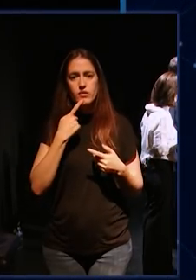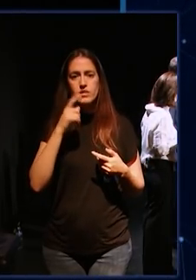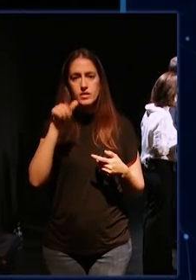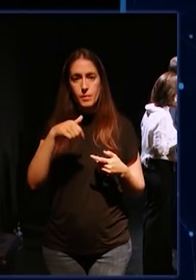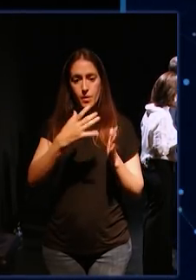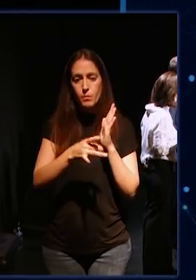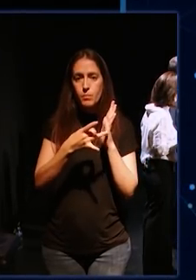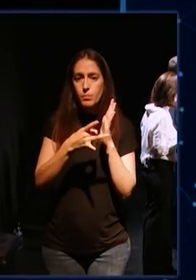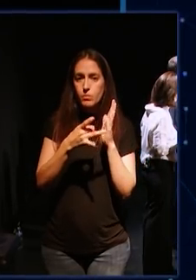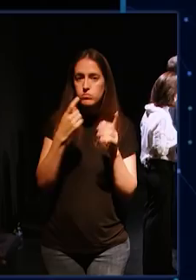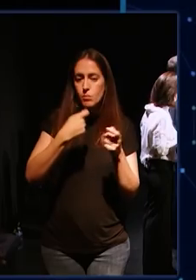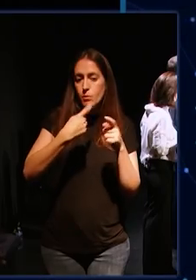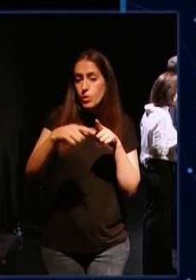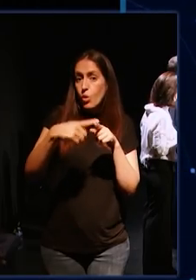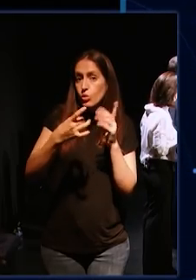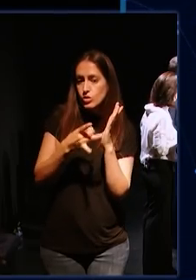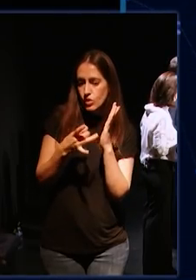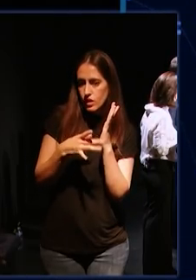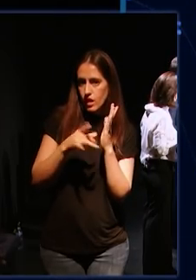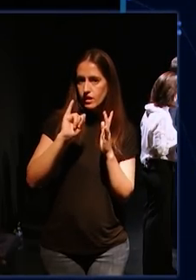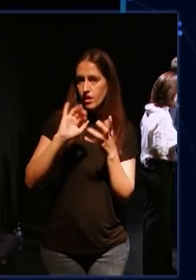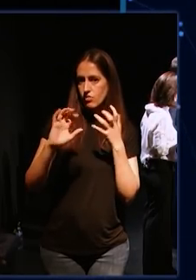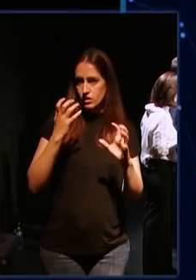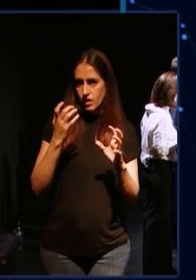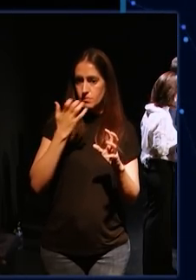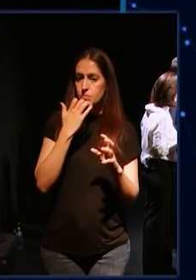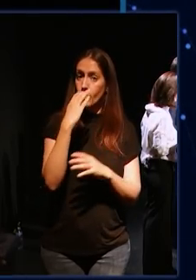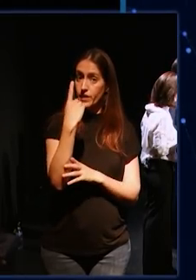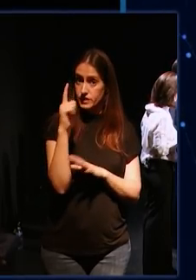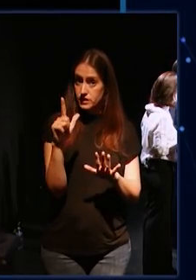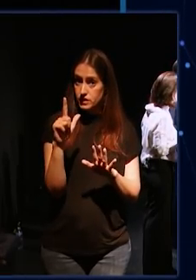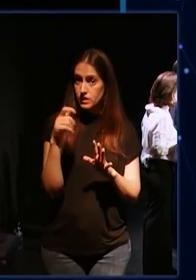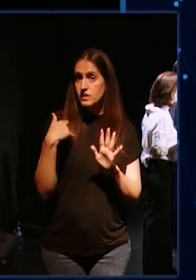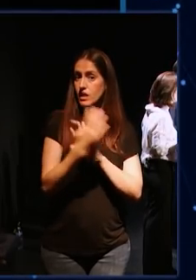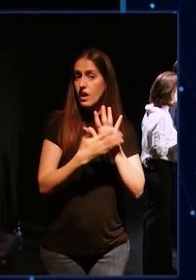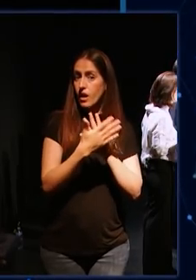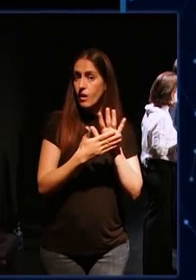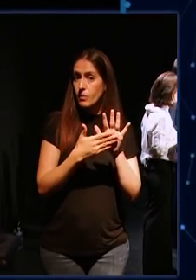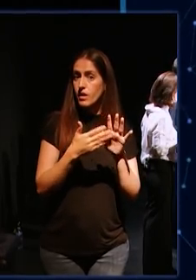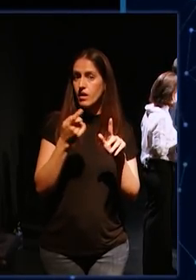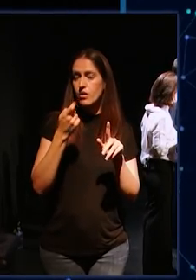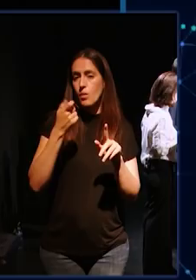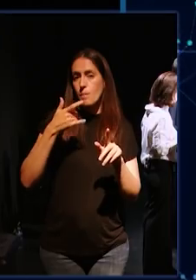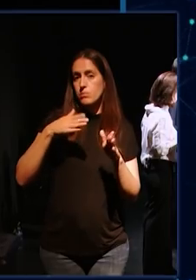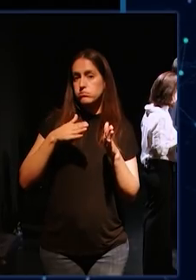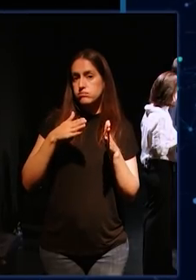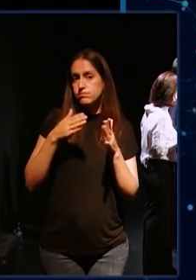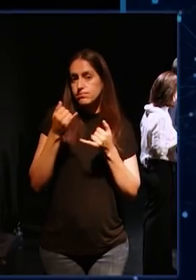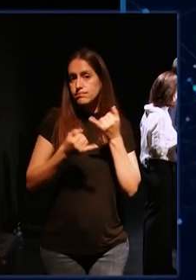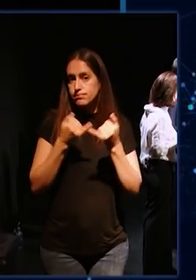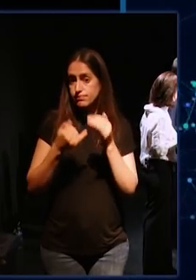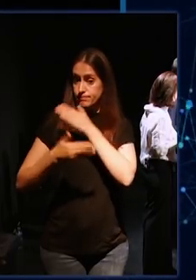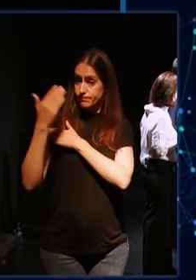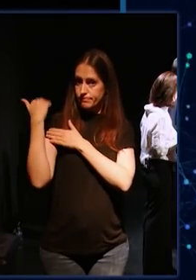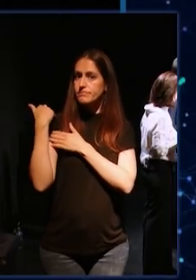de qualitat i productes singulars que s'han de cuidar. Des del C7, per contestar també una mica la patinada que vaig fer en l'entrevista